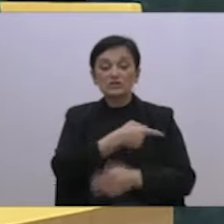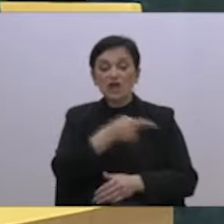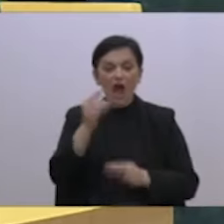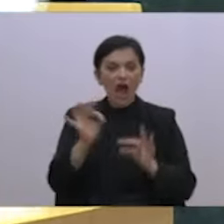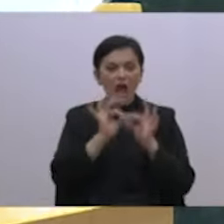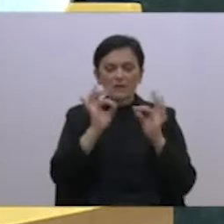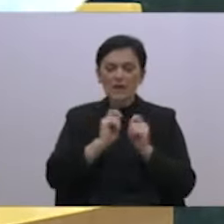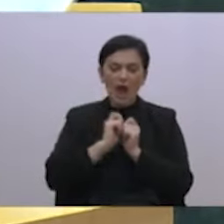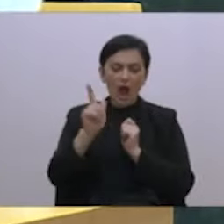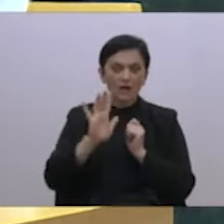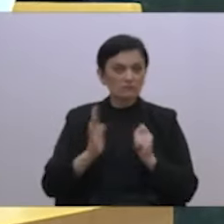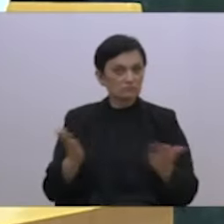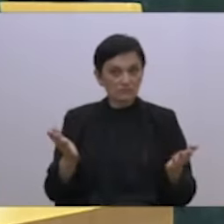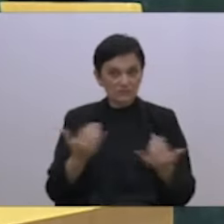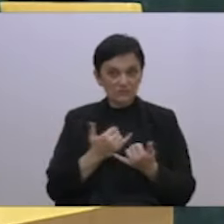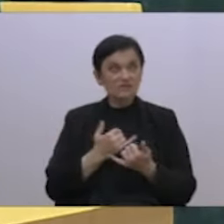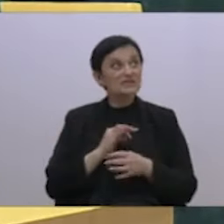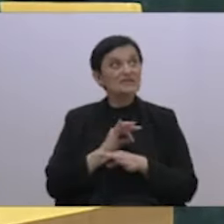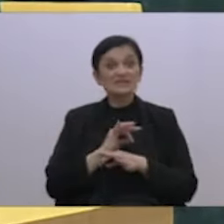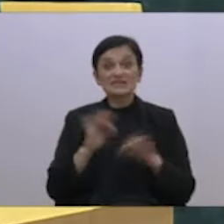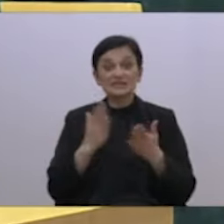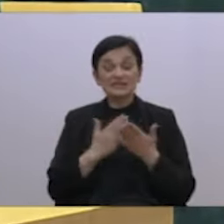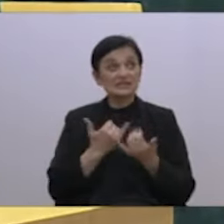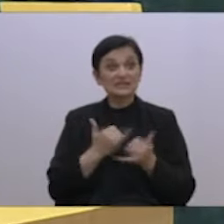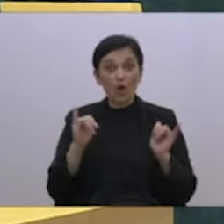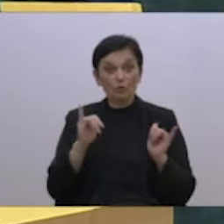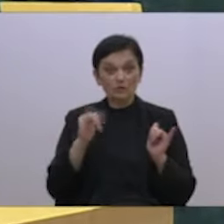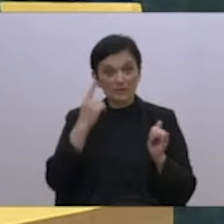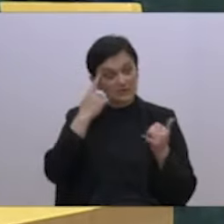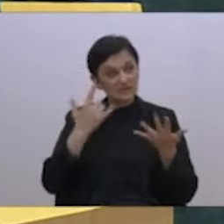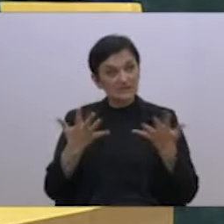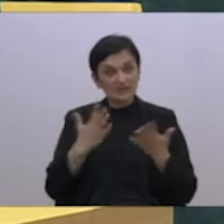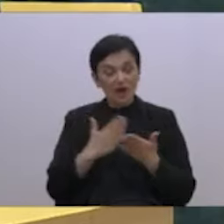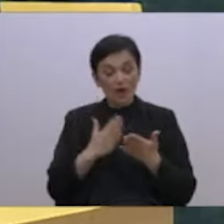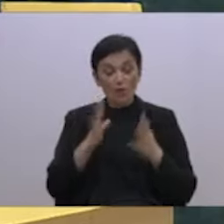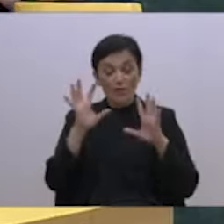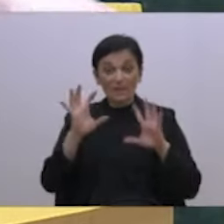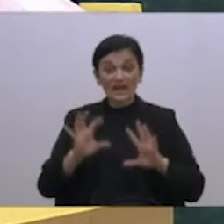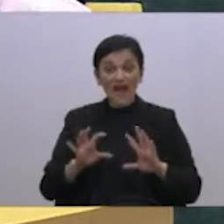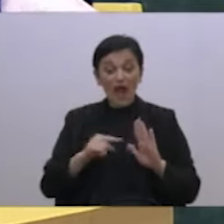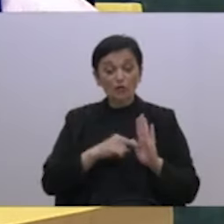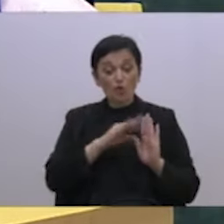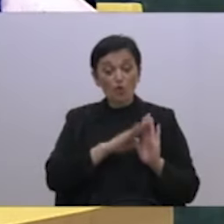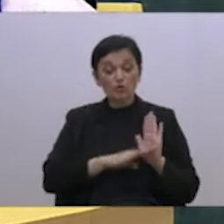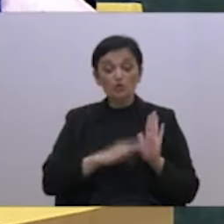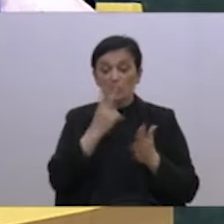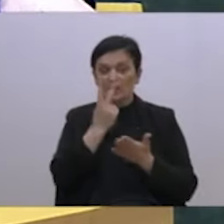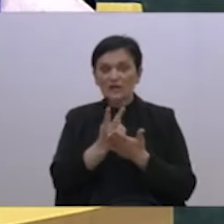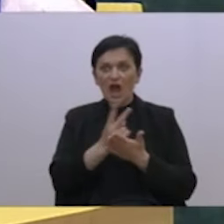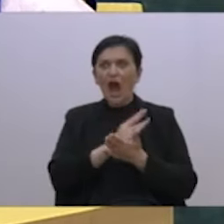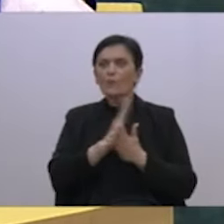გადაიხდის საოცრებაა ხო წარმოუდგენელი რამ არის ამ კანონის მიხედვით